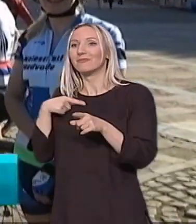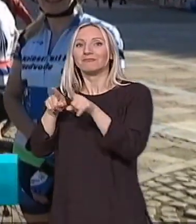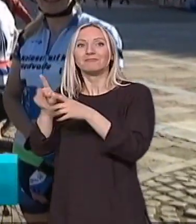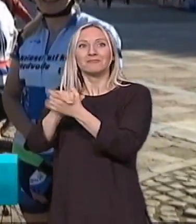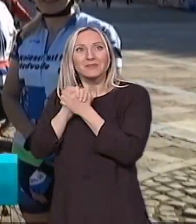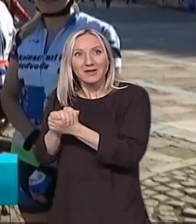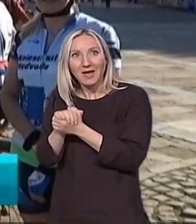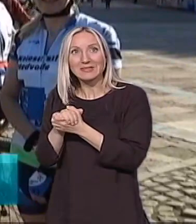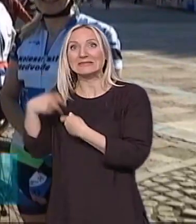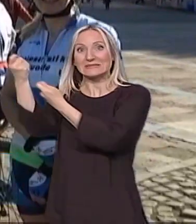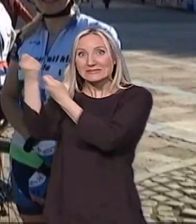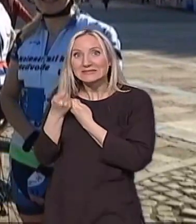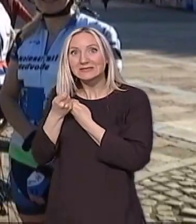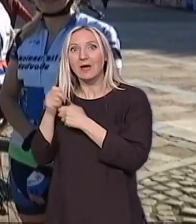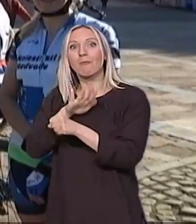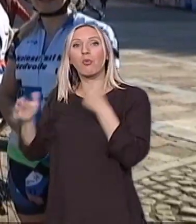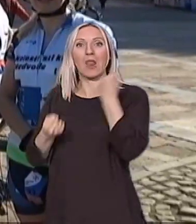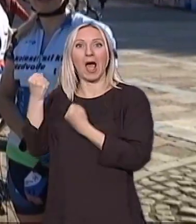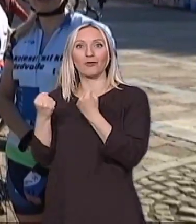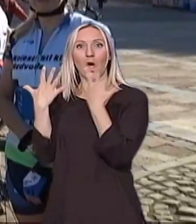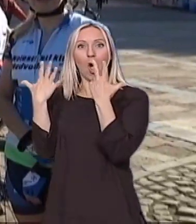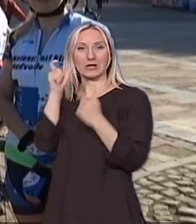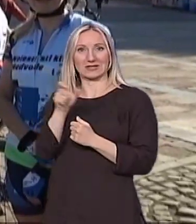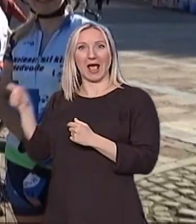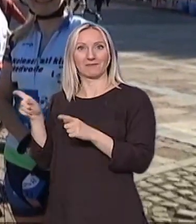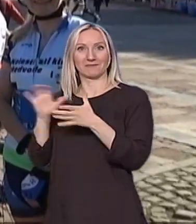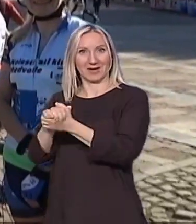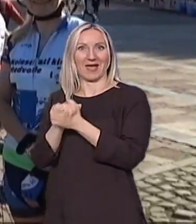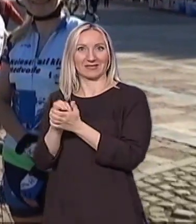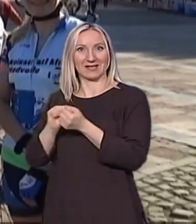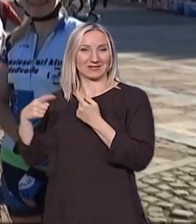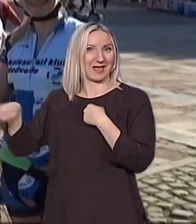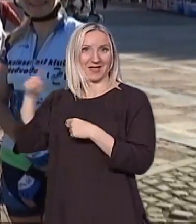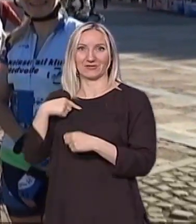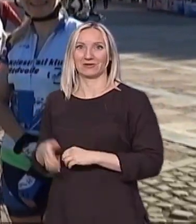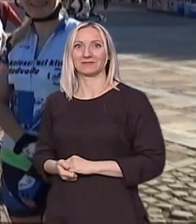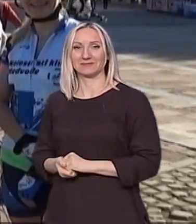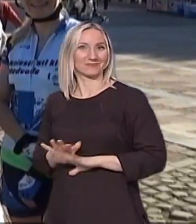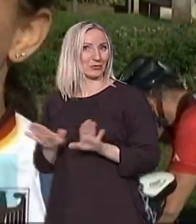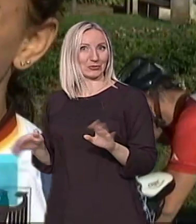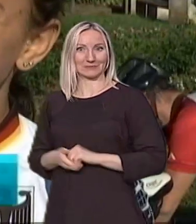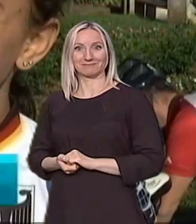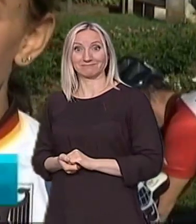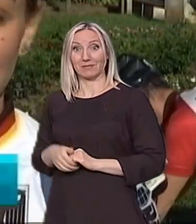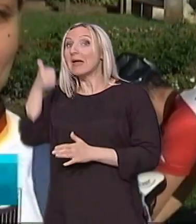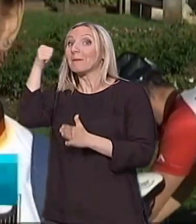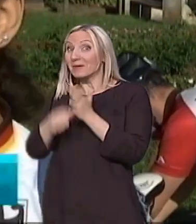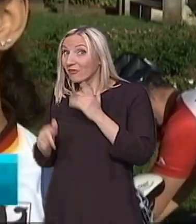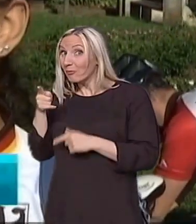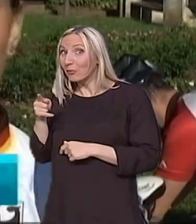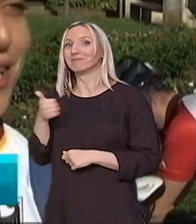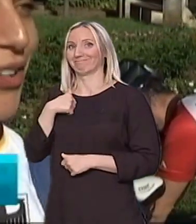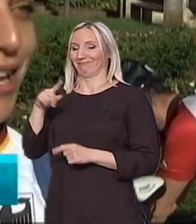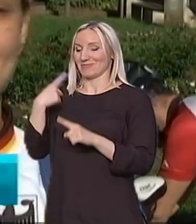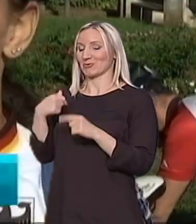i doveli ih pun auto. 8 komada. To je to. Jesi prvi put na to? Prvi put